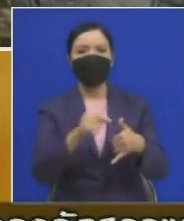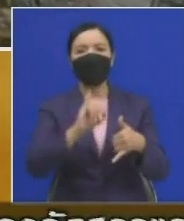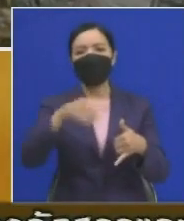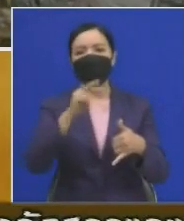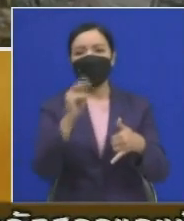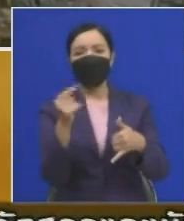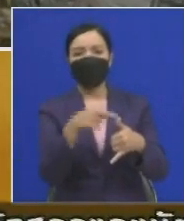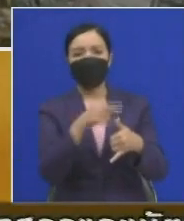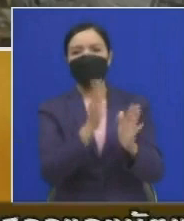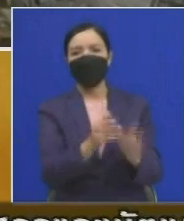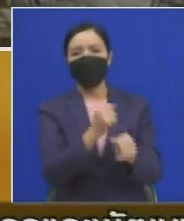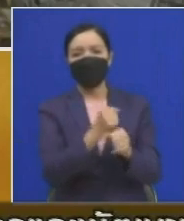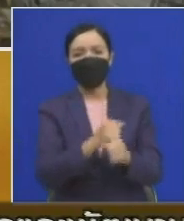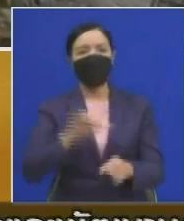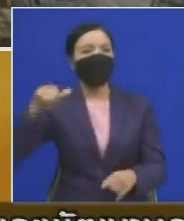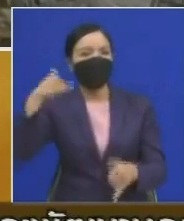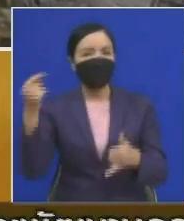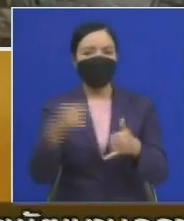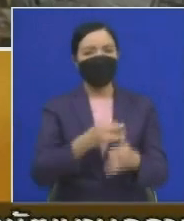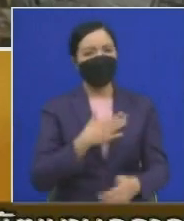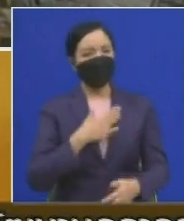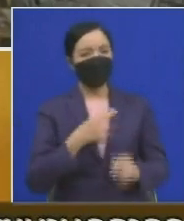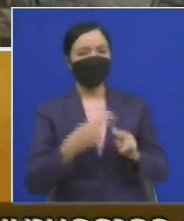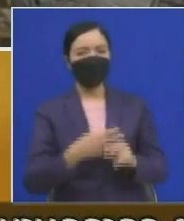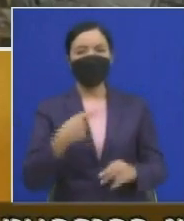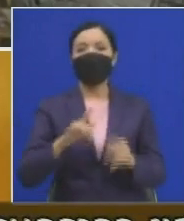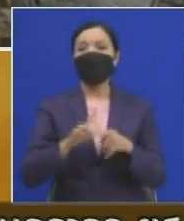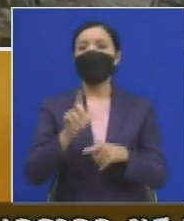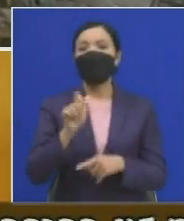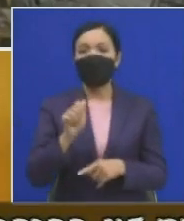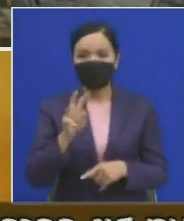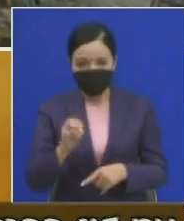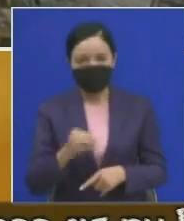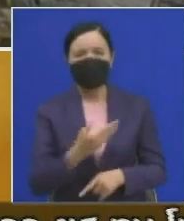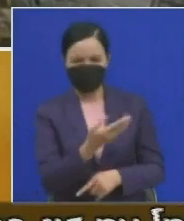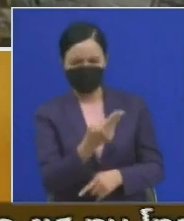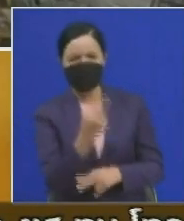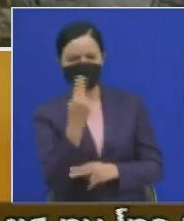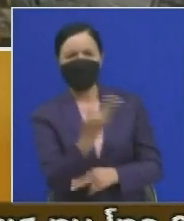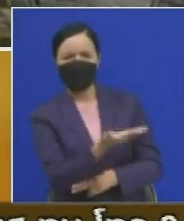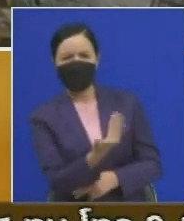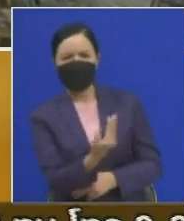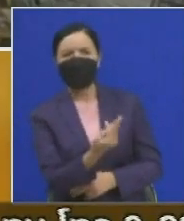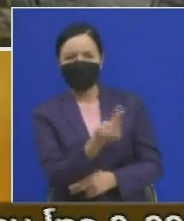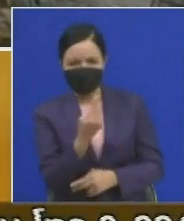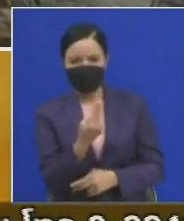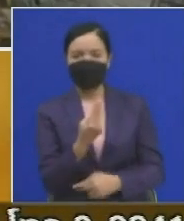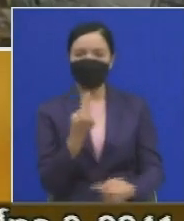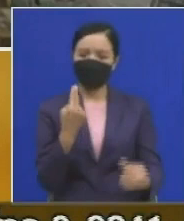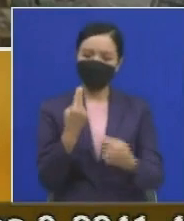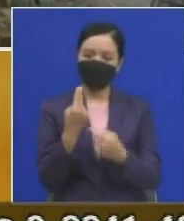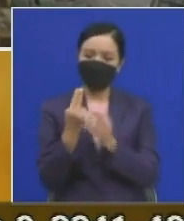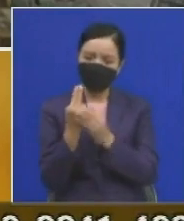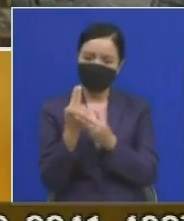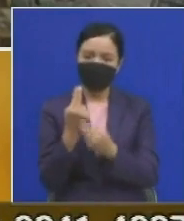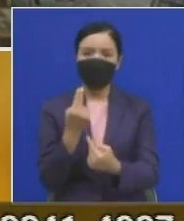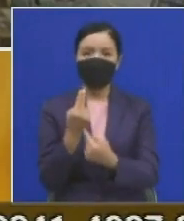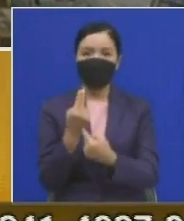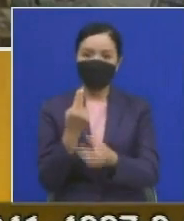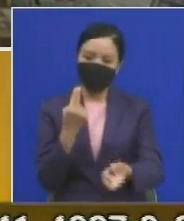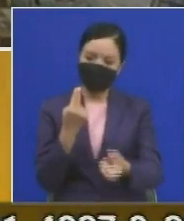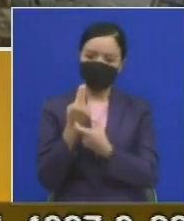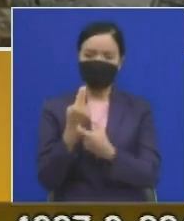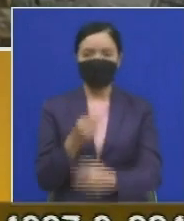บอกวาชื่อใป้อมโทรเพื่อขอคืนปืลกสอง 5 นัชนิดิห้อวินเชสเตอ